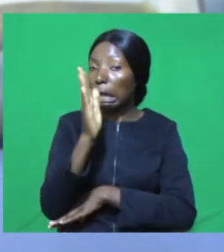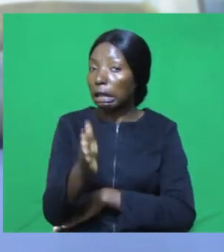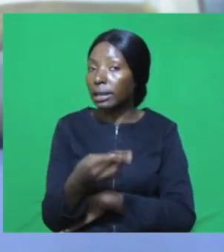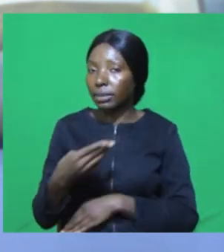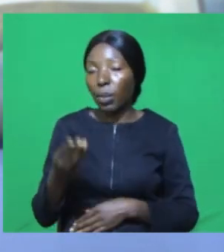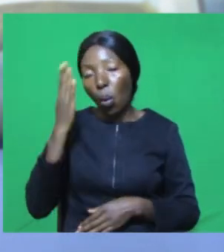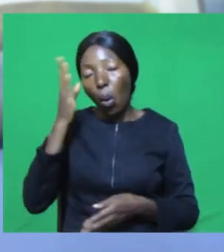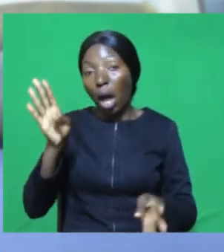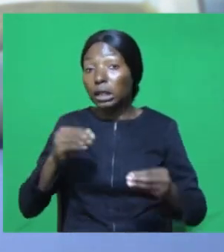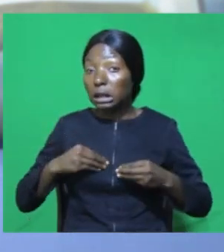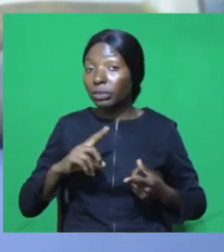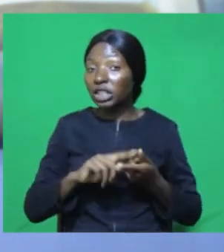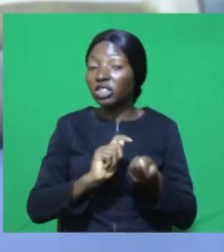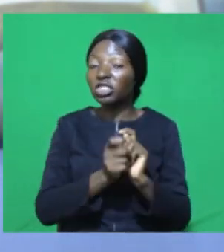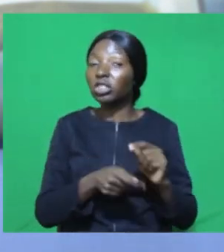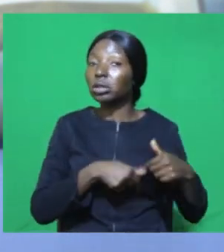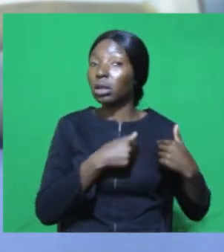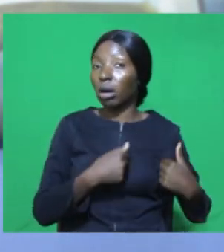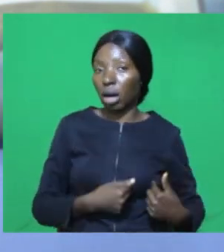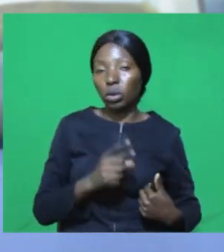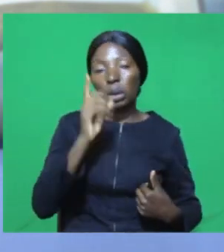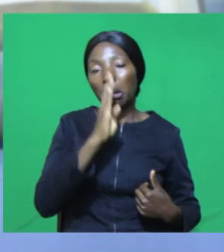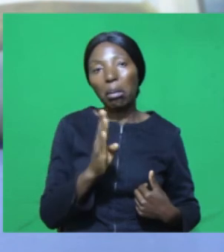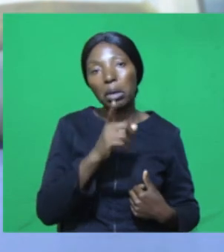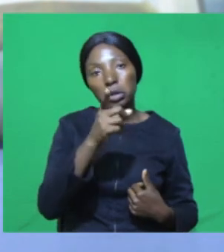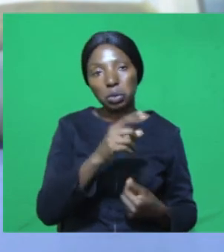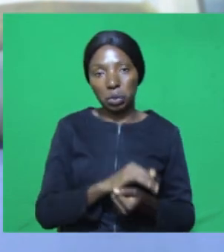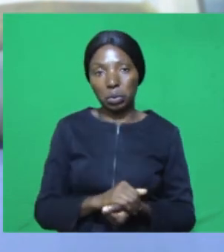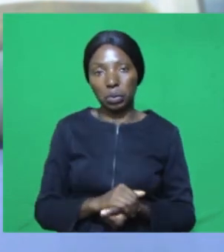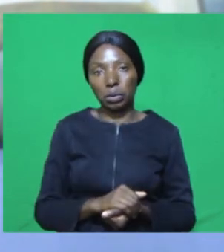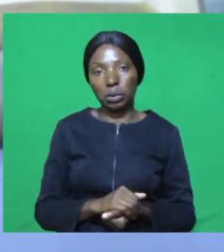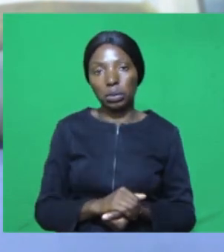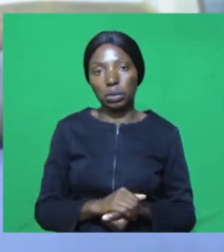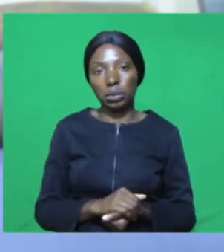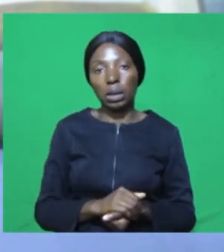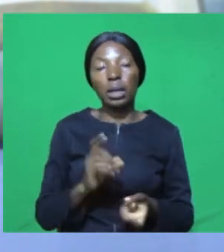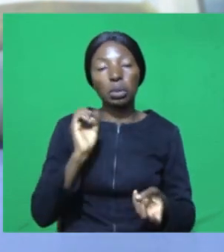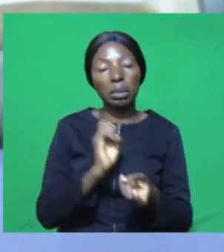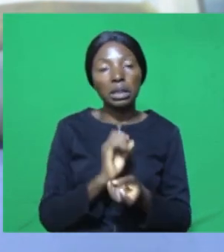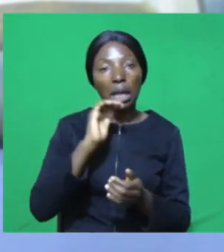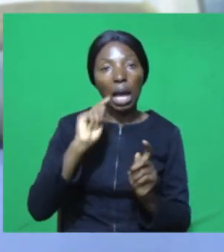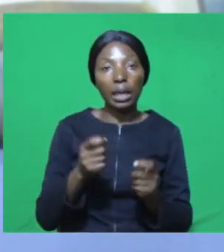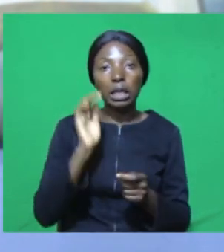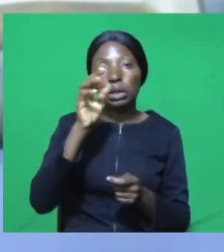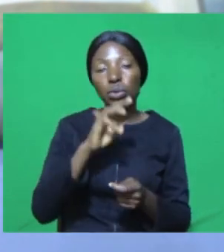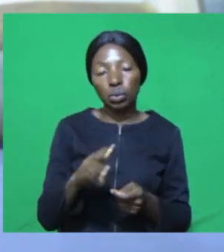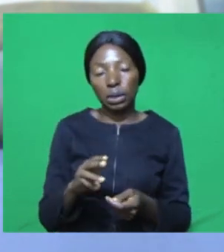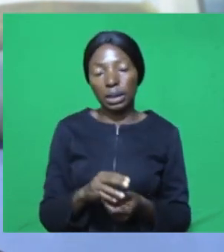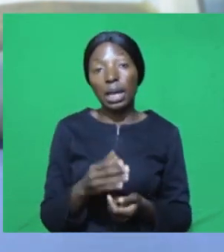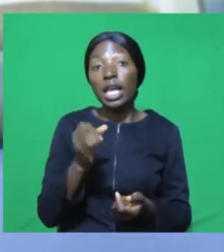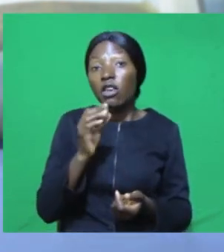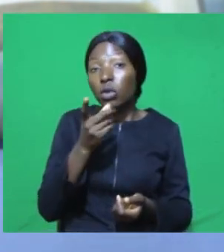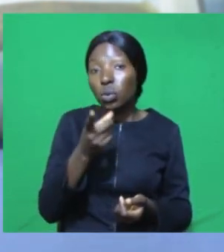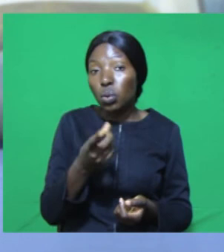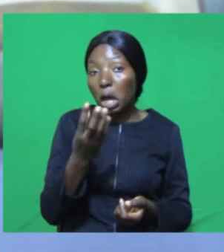vamugamuchira vatenda vamuteerera. Mwari akongorerei vateereri tikosangana muchikamu chinoteera. Vanenge